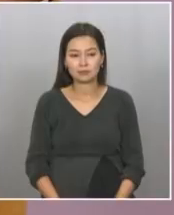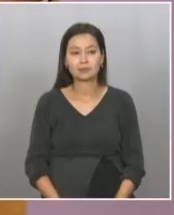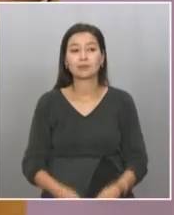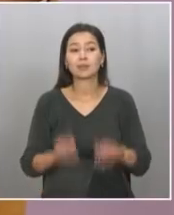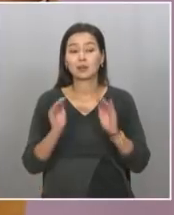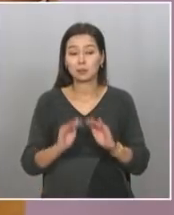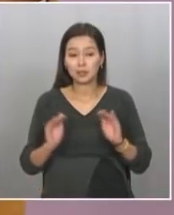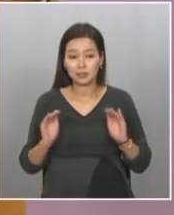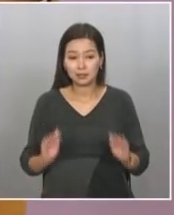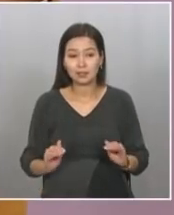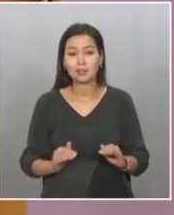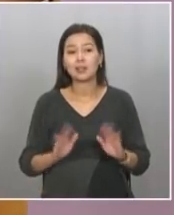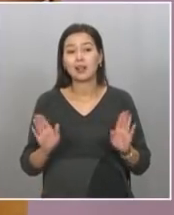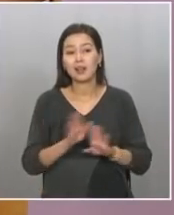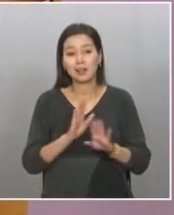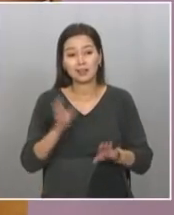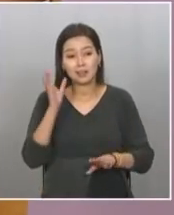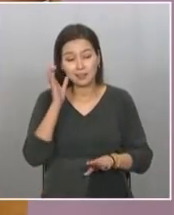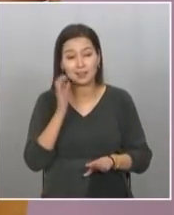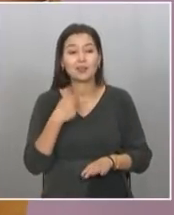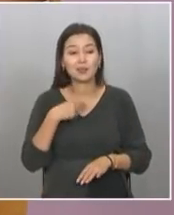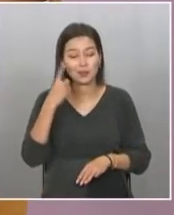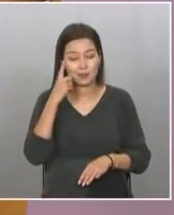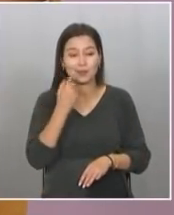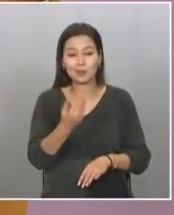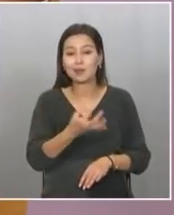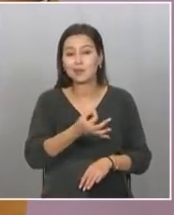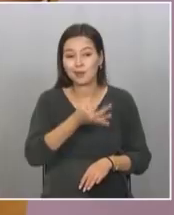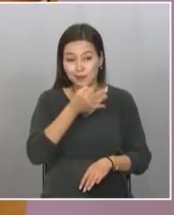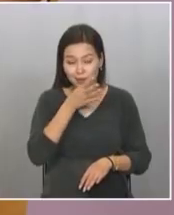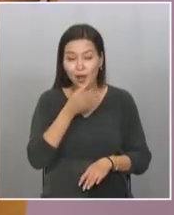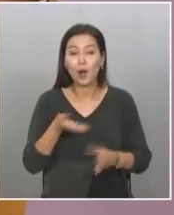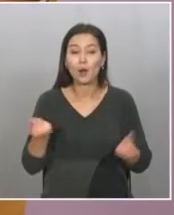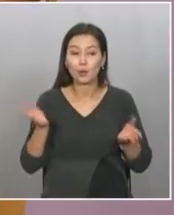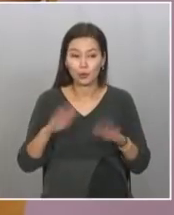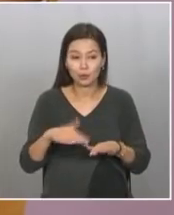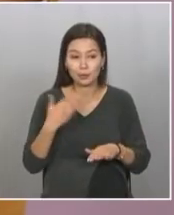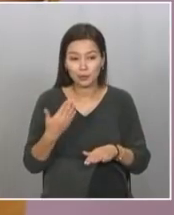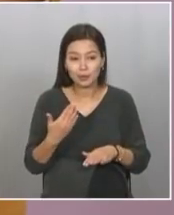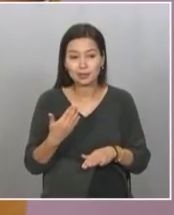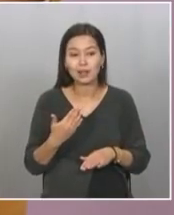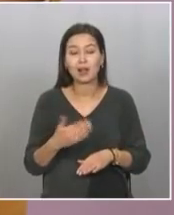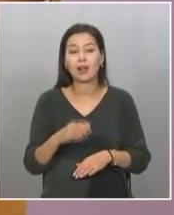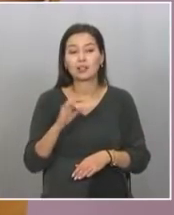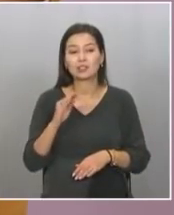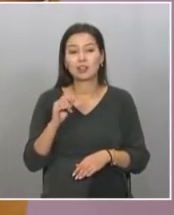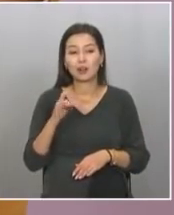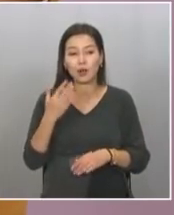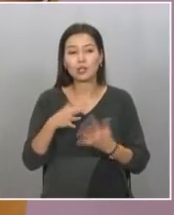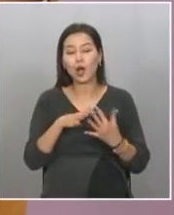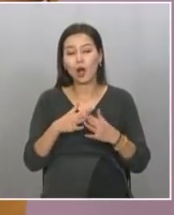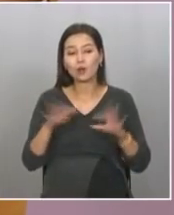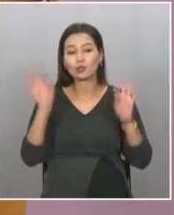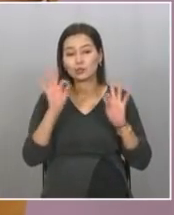Балалар, Әли мен Аяның әні сендерге ұнады деген ойдамын. Олай болса, Тайыр Жароковтың «Ауыл күзі»